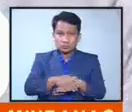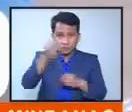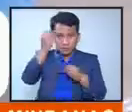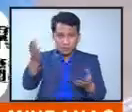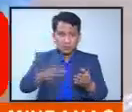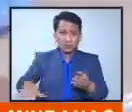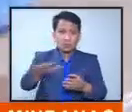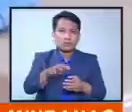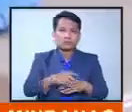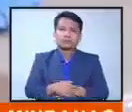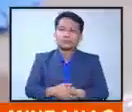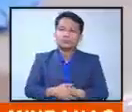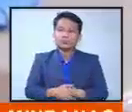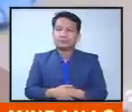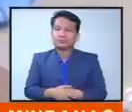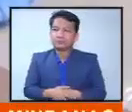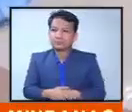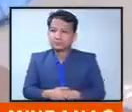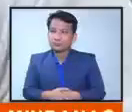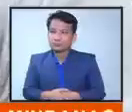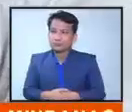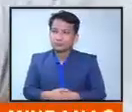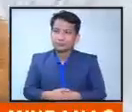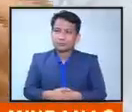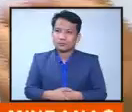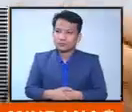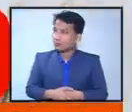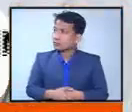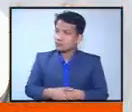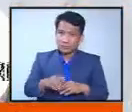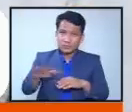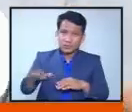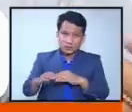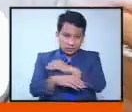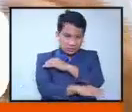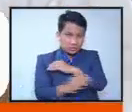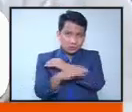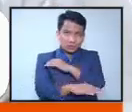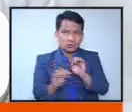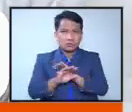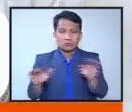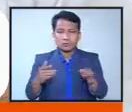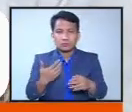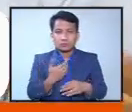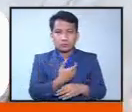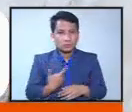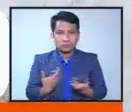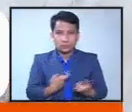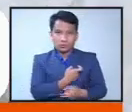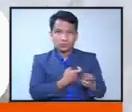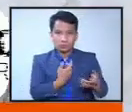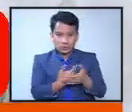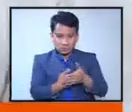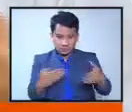paalala sa kanilang mga kababayan. Wala kaming casualty doon sa mga coastal communities. Wala kaming casualty doon sa malapit ang